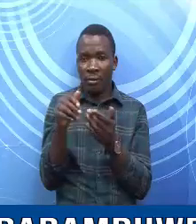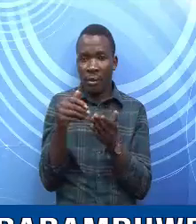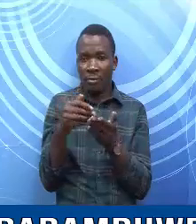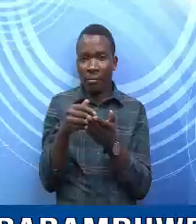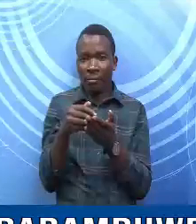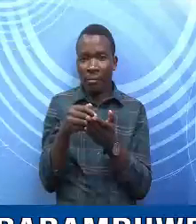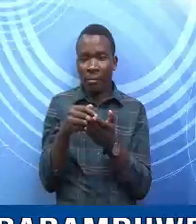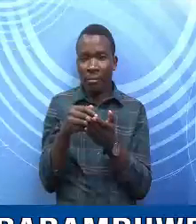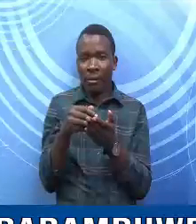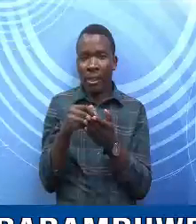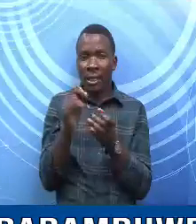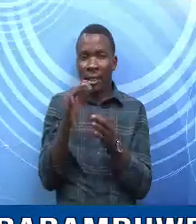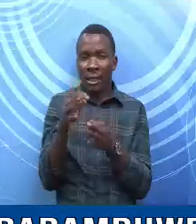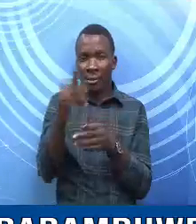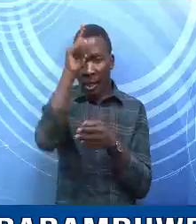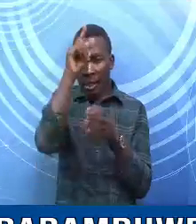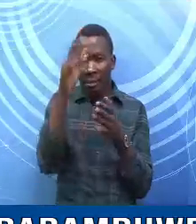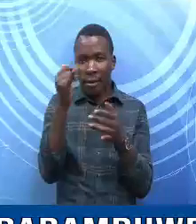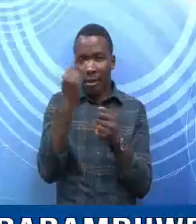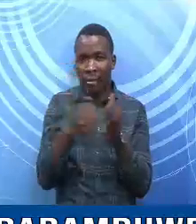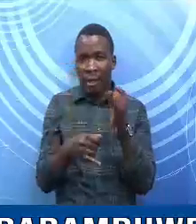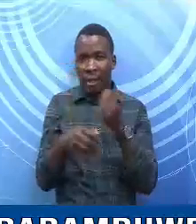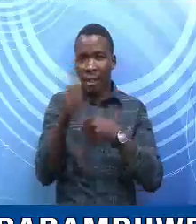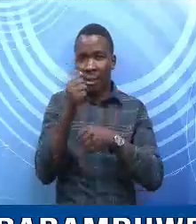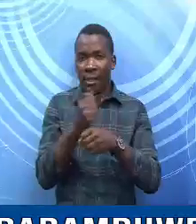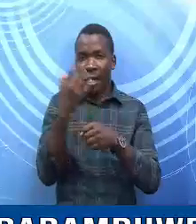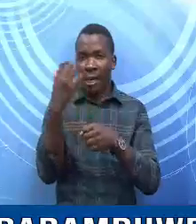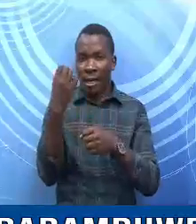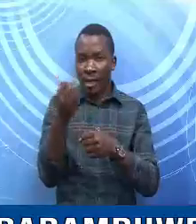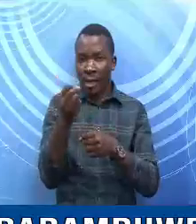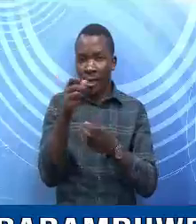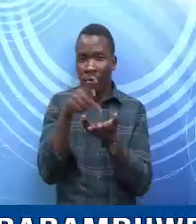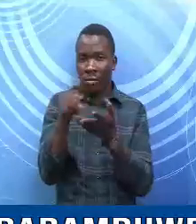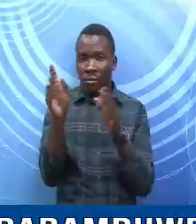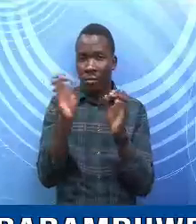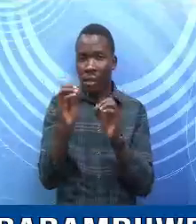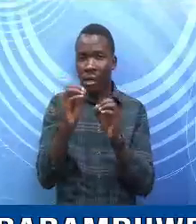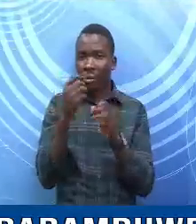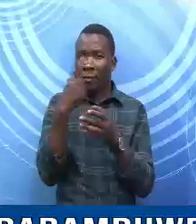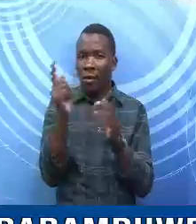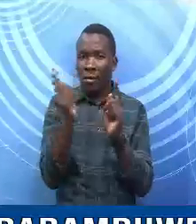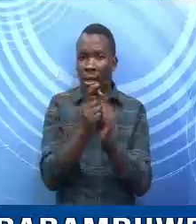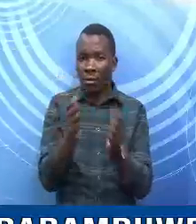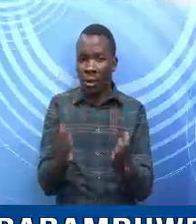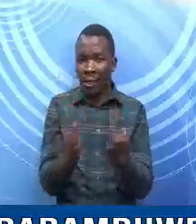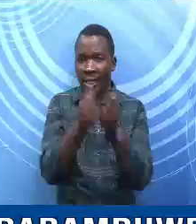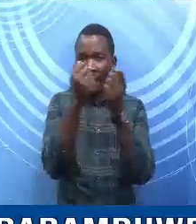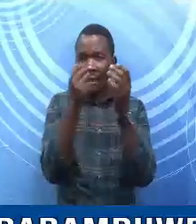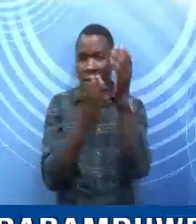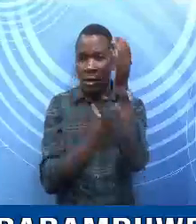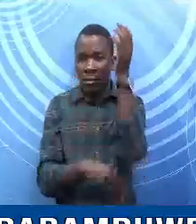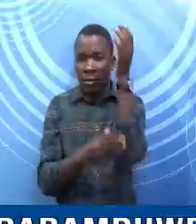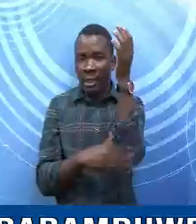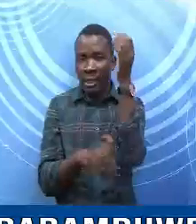rwose. Kuba aba baturage bamaze imyaka itanu batarishyurwa bemeza ko byabagizeho ingaruka z'ubukene kuri bo n'imiryango